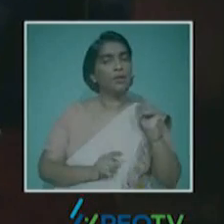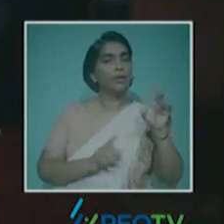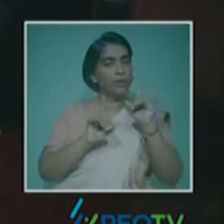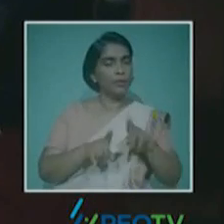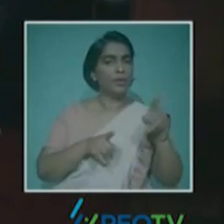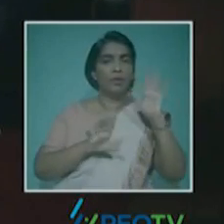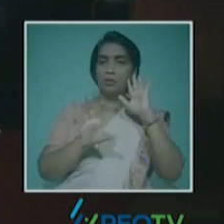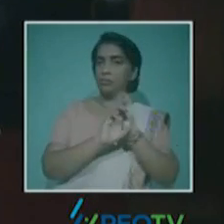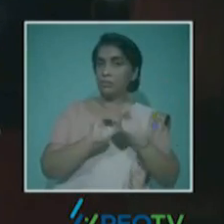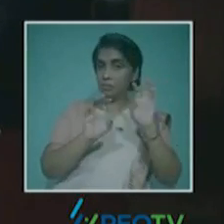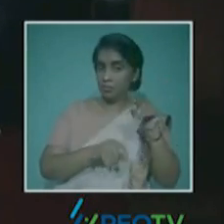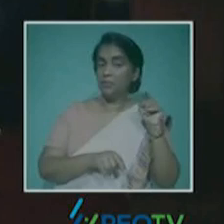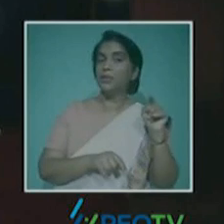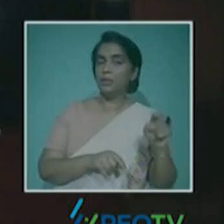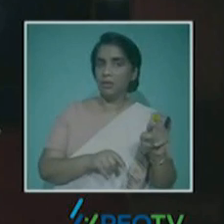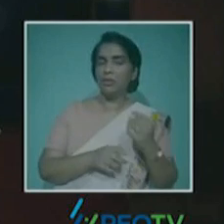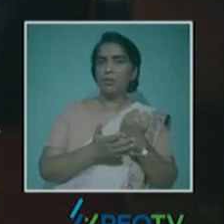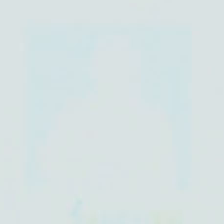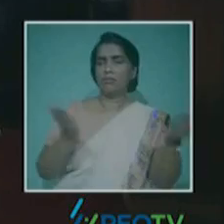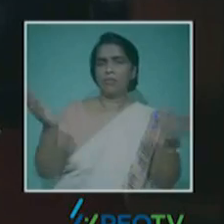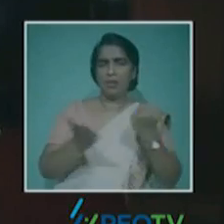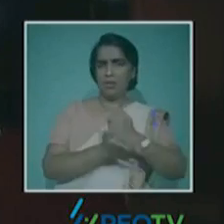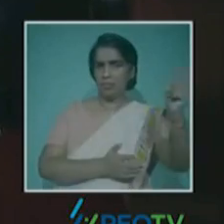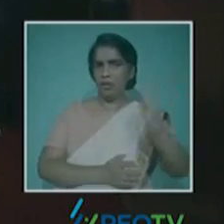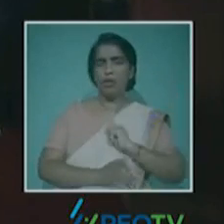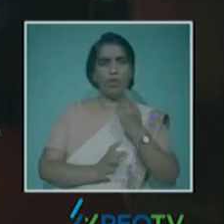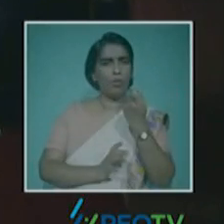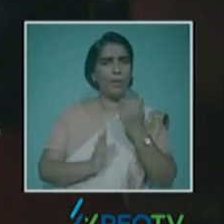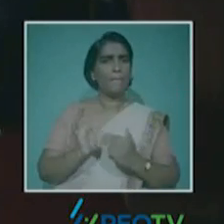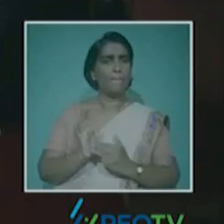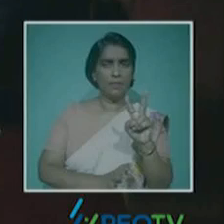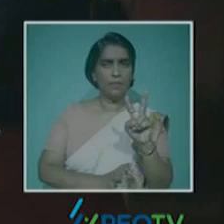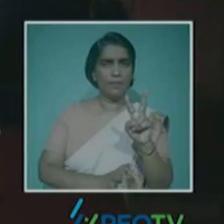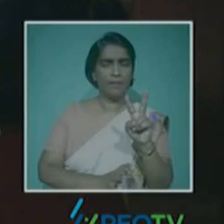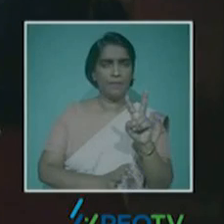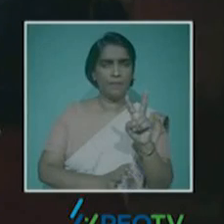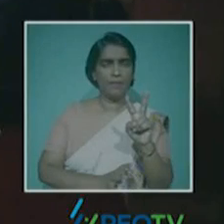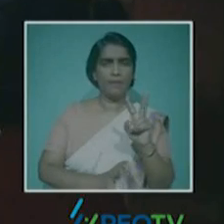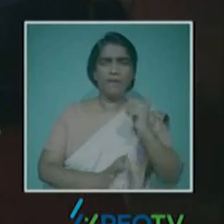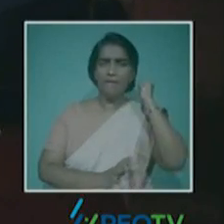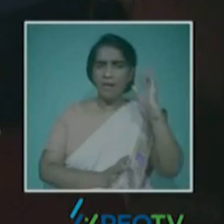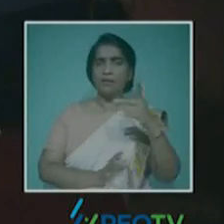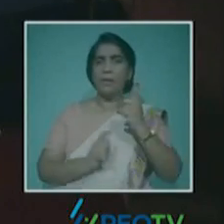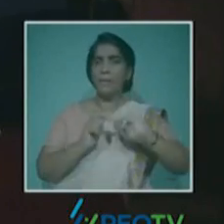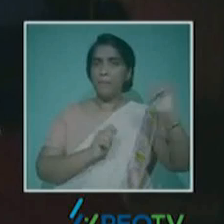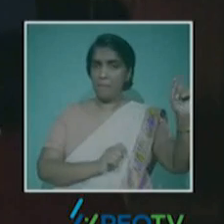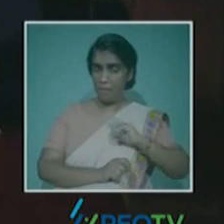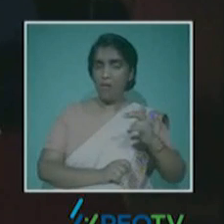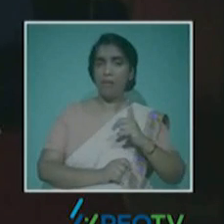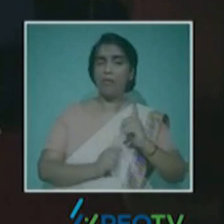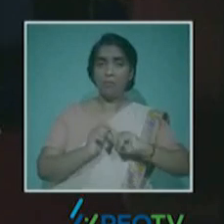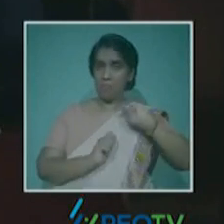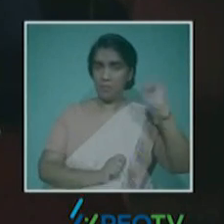මෙම ප්‍රකාශය සම්බන්ධයෙන් එන්තරවාසියක් එවමින් රුපියල් බිලියන 2ක අපහාස වන්දියක් ඉල්ලමින් මා වෙත යොමු කිරීමට